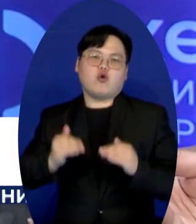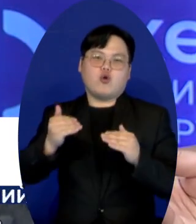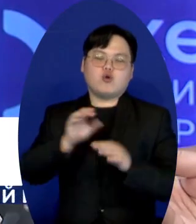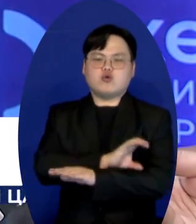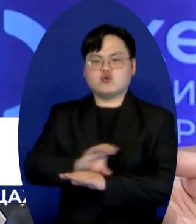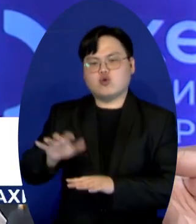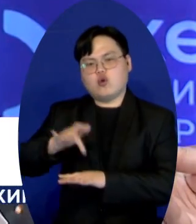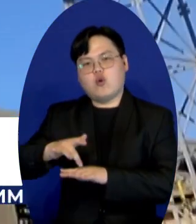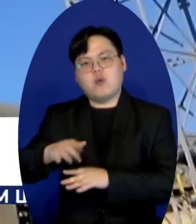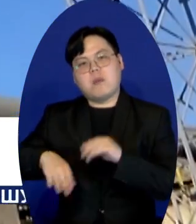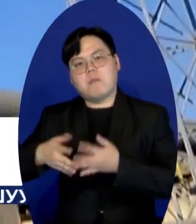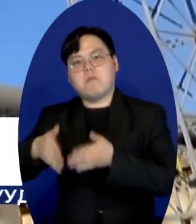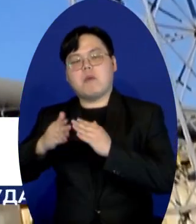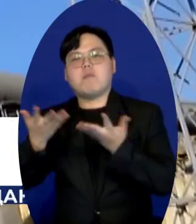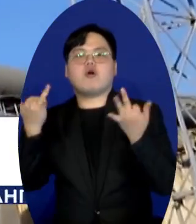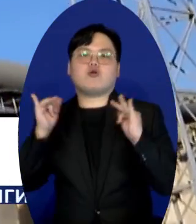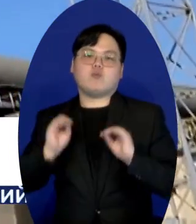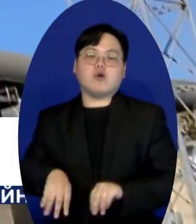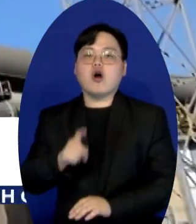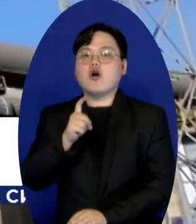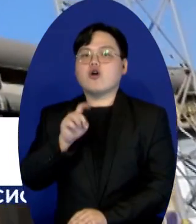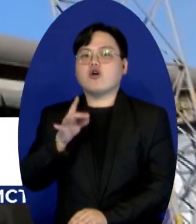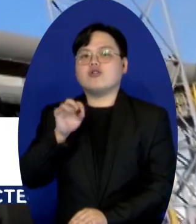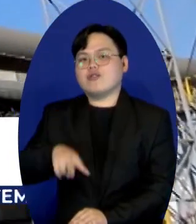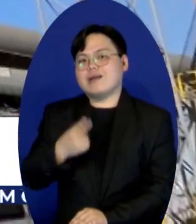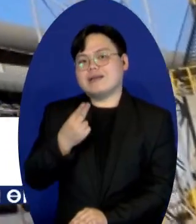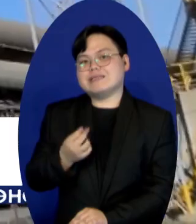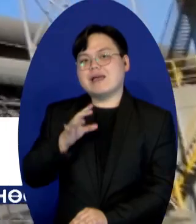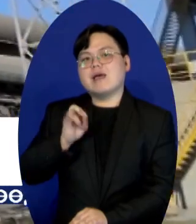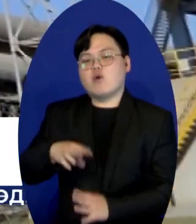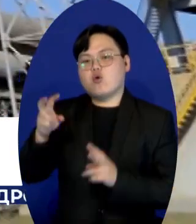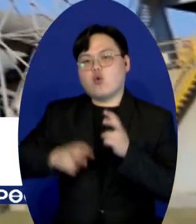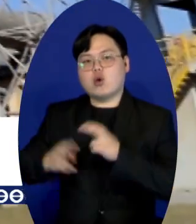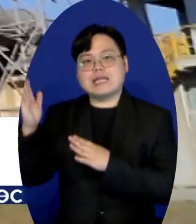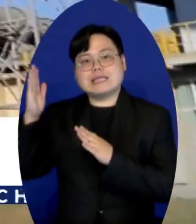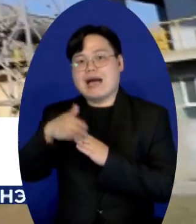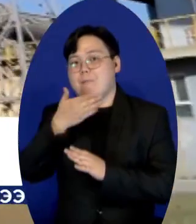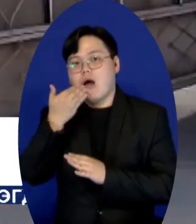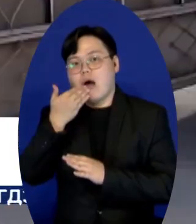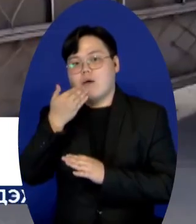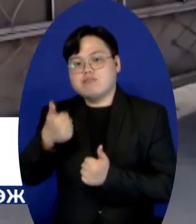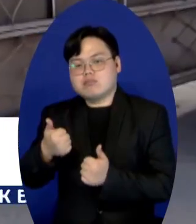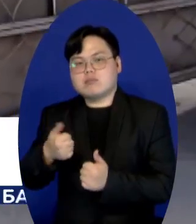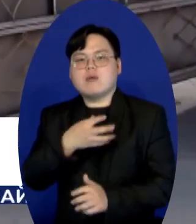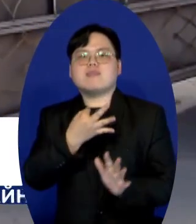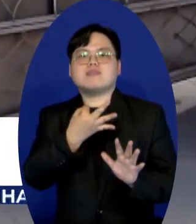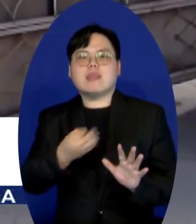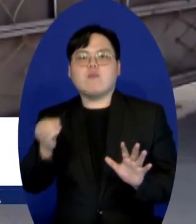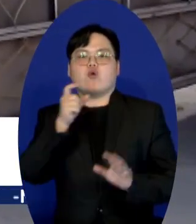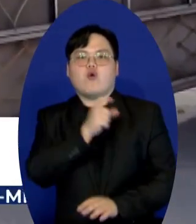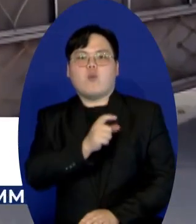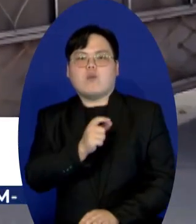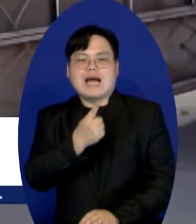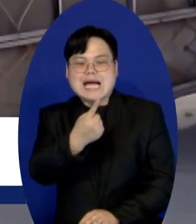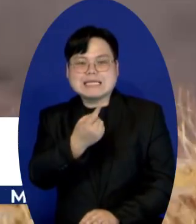сургалтын төвүүд бий болно. Хөтлийн цемент чохон үйлдвэрлэл тасралтгүй үргэлжлэх нь энд амьдардаг 800 гаруй хүний асуудал